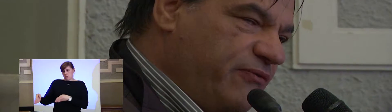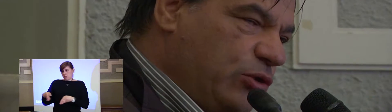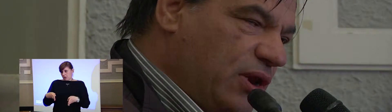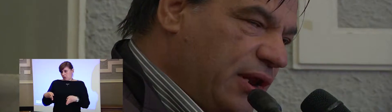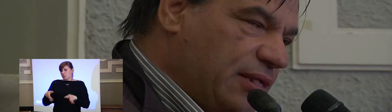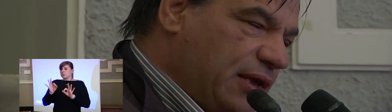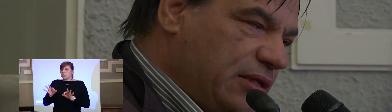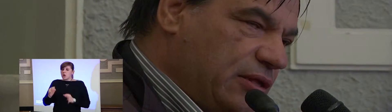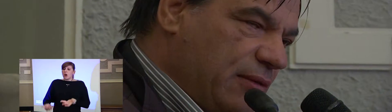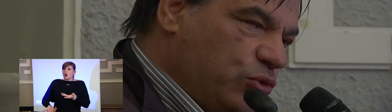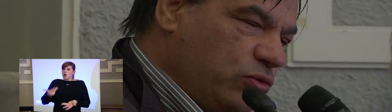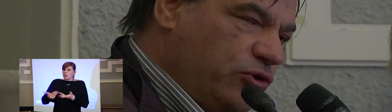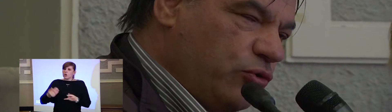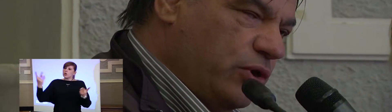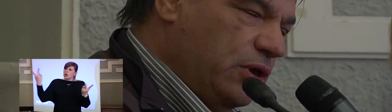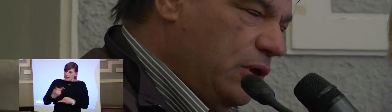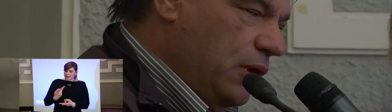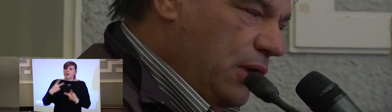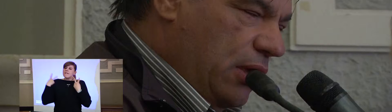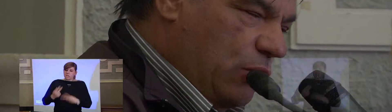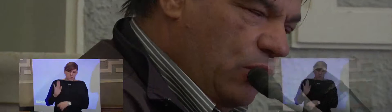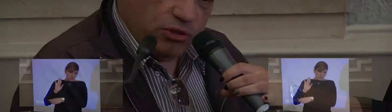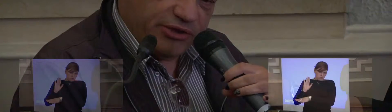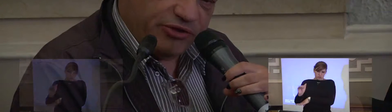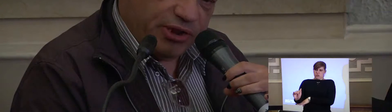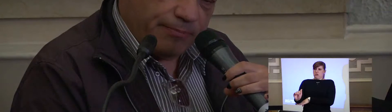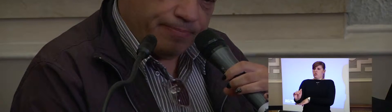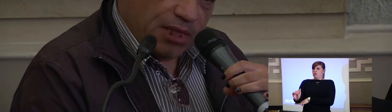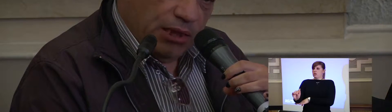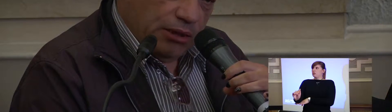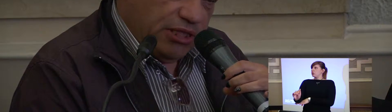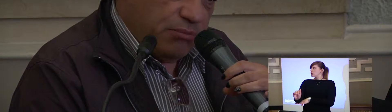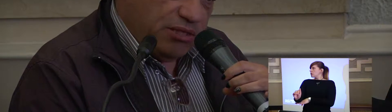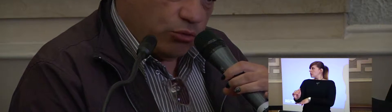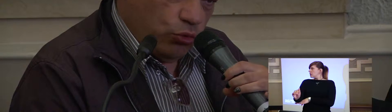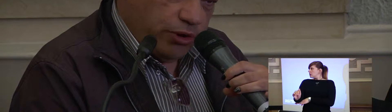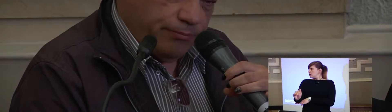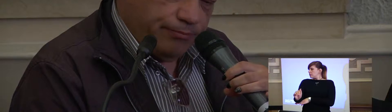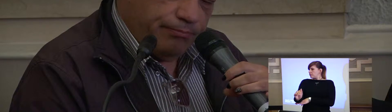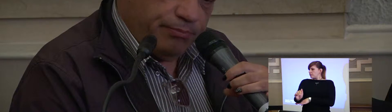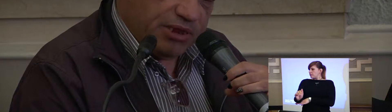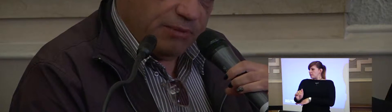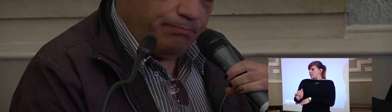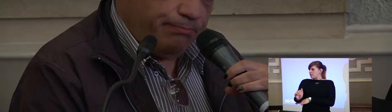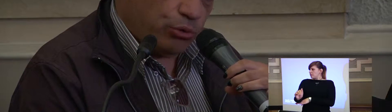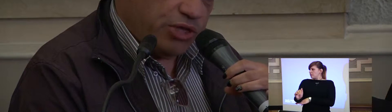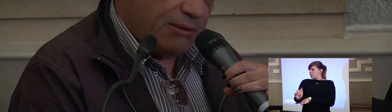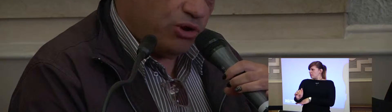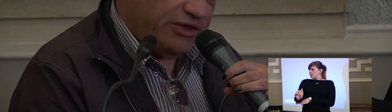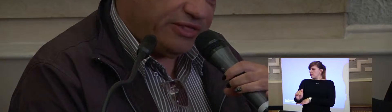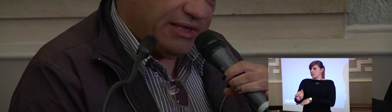riferito alle realtà che trattiamo tutti i giorni, è quello di essere dei mediatori, perché